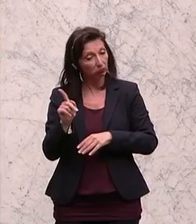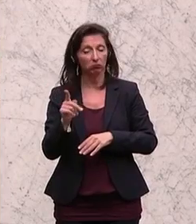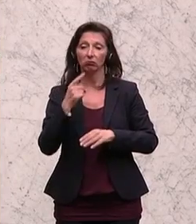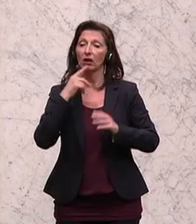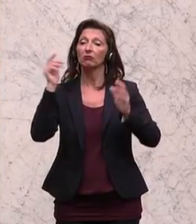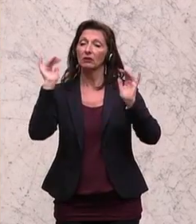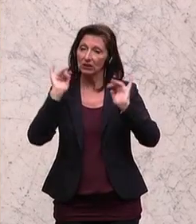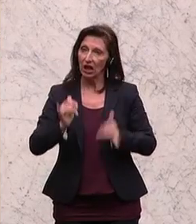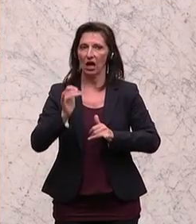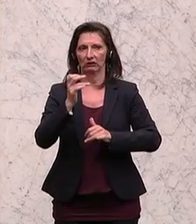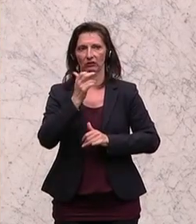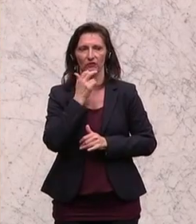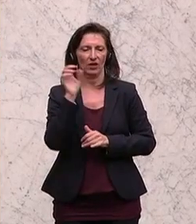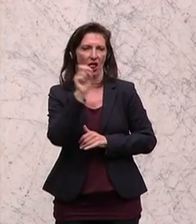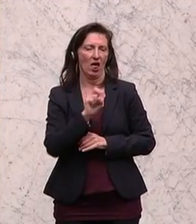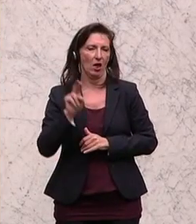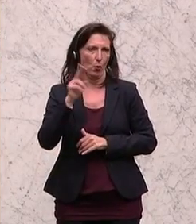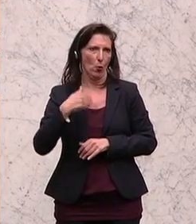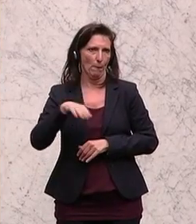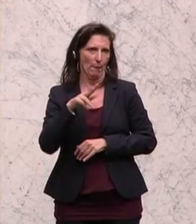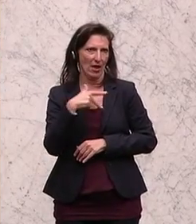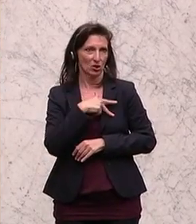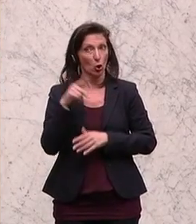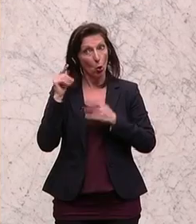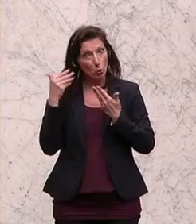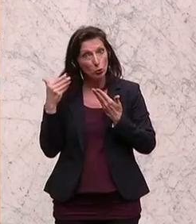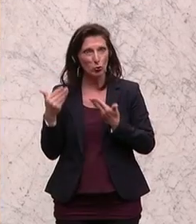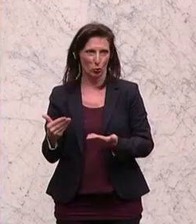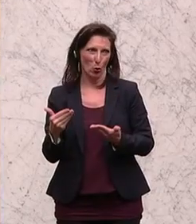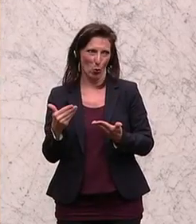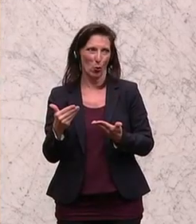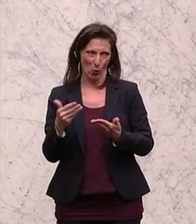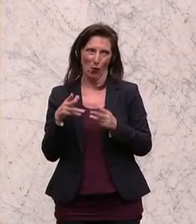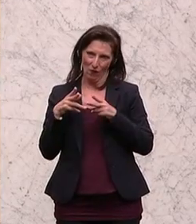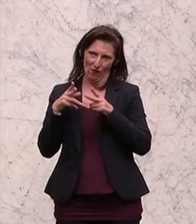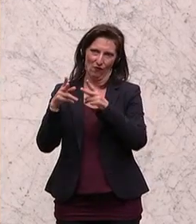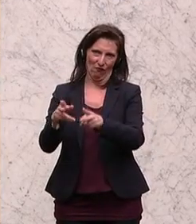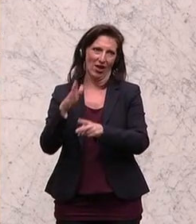das ist die richtige Weiterentwicklung, wohin wir gehen wollen. Danke.